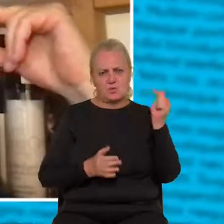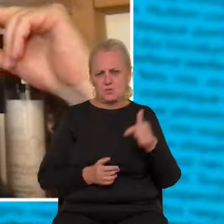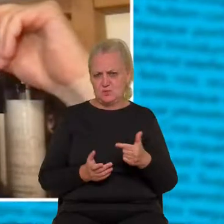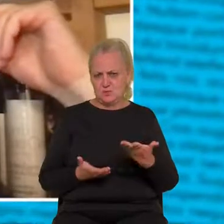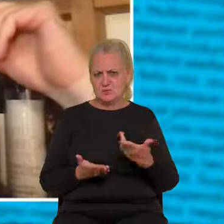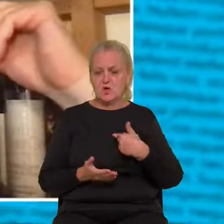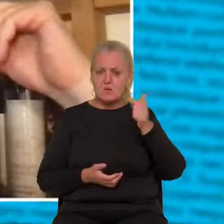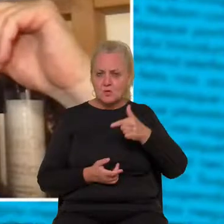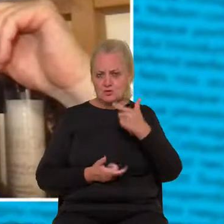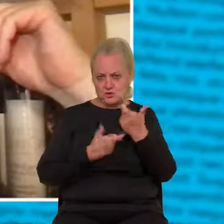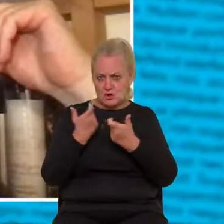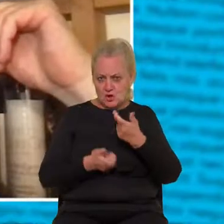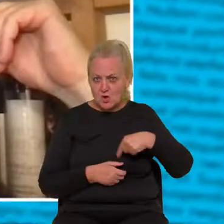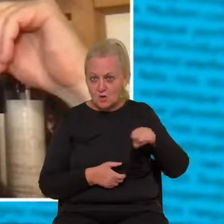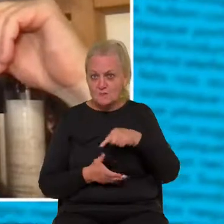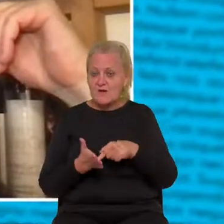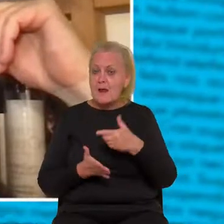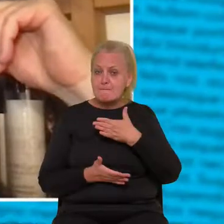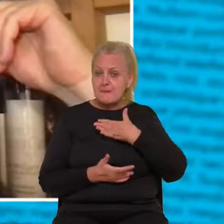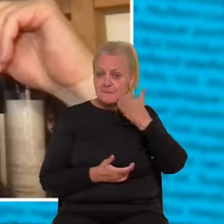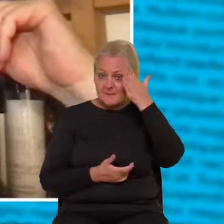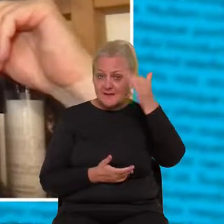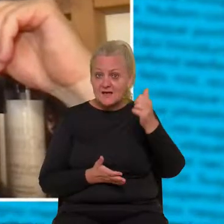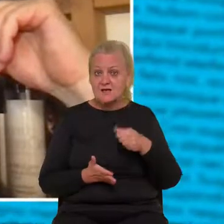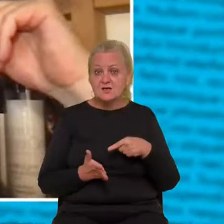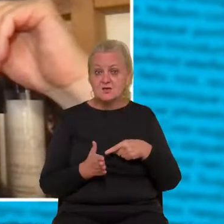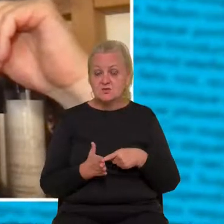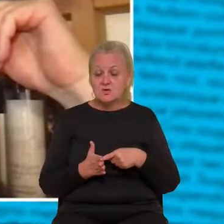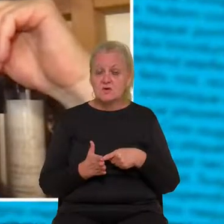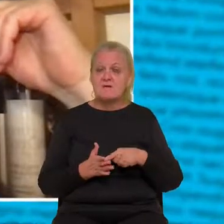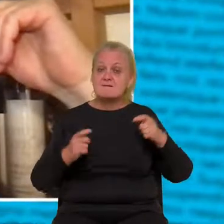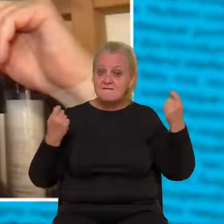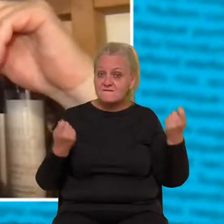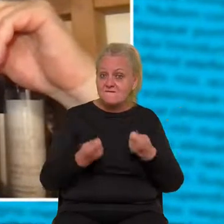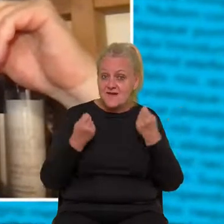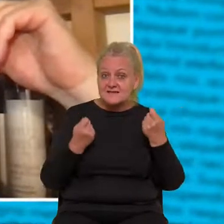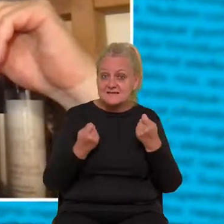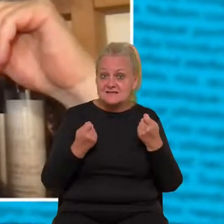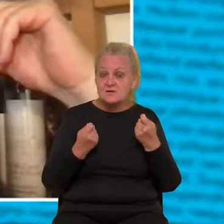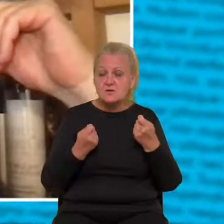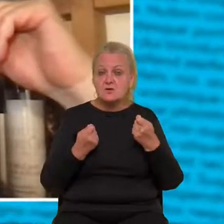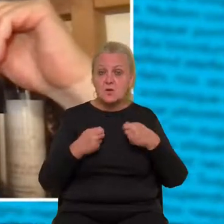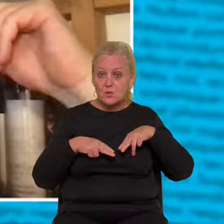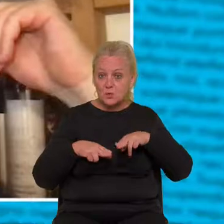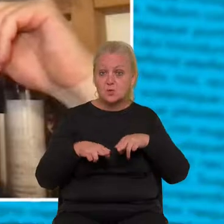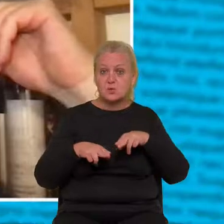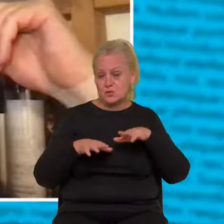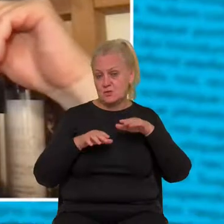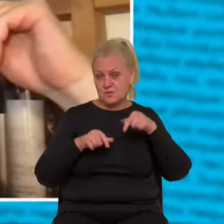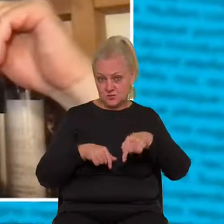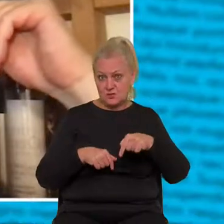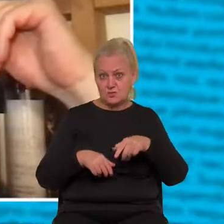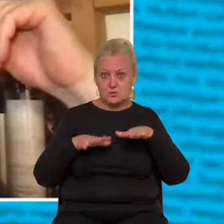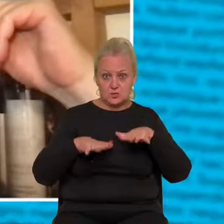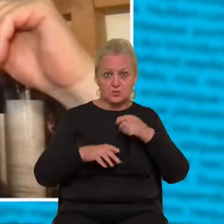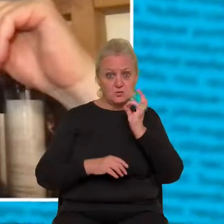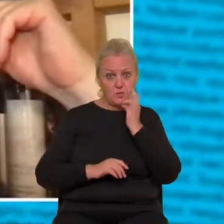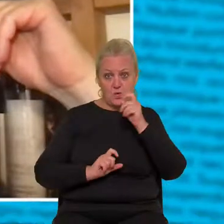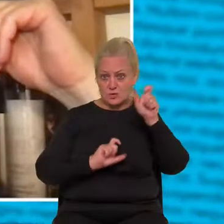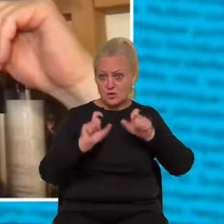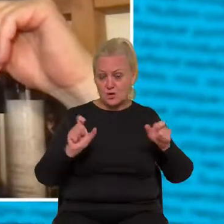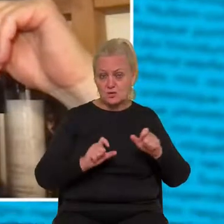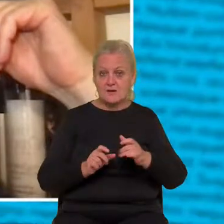to jest to, co musimy robić. I mam nadzieję, że na festiwalu, w festiwalu uczestniczy również wiele młodzieży w ciągu